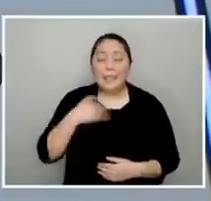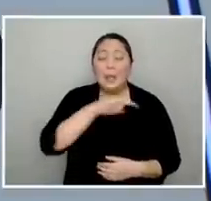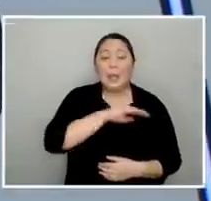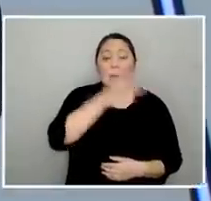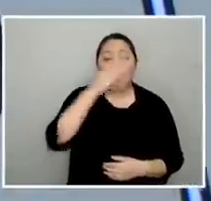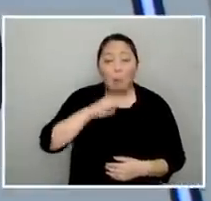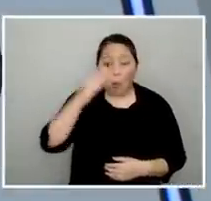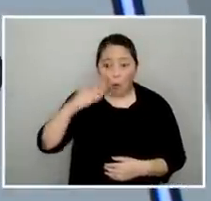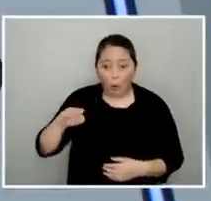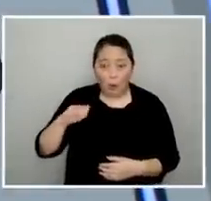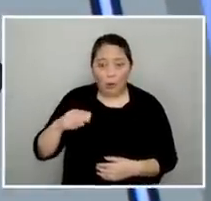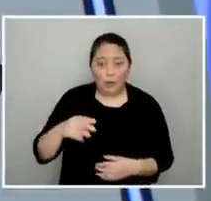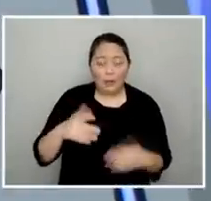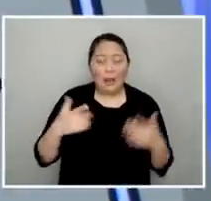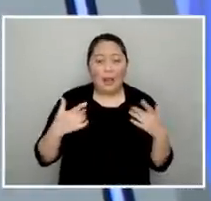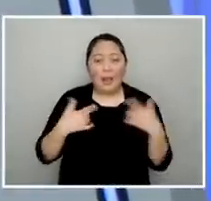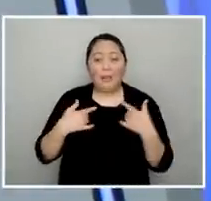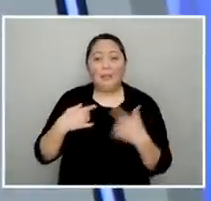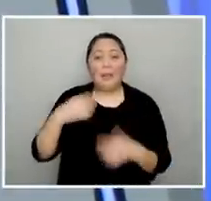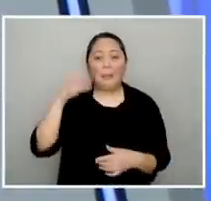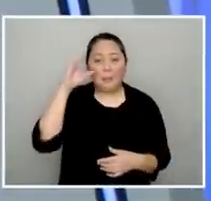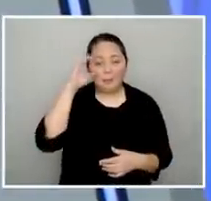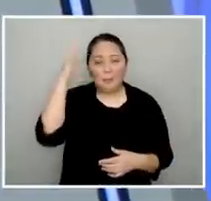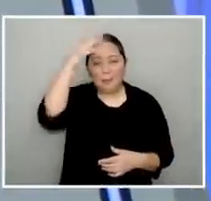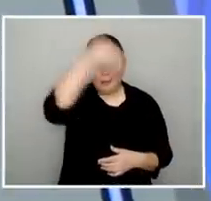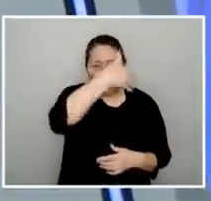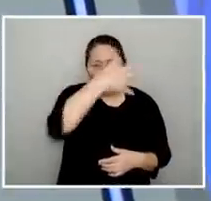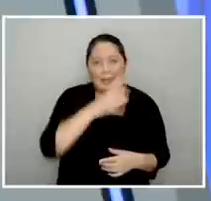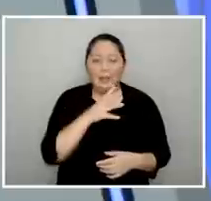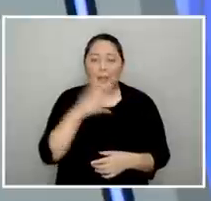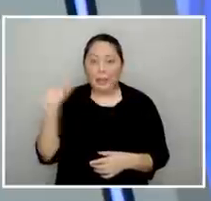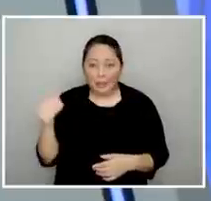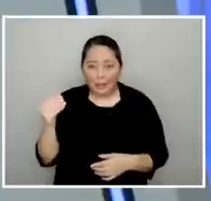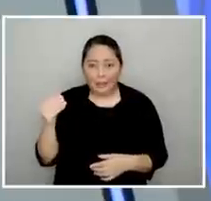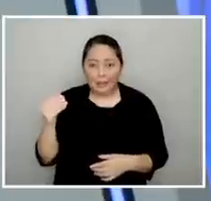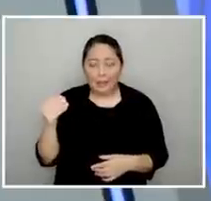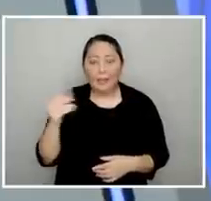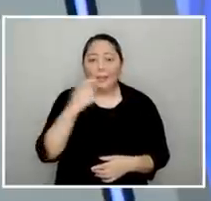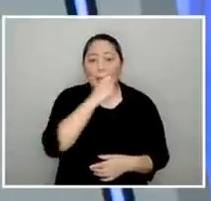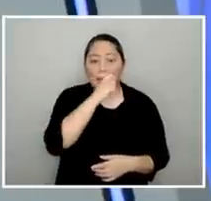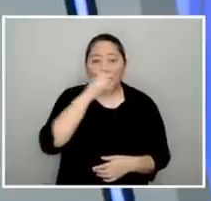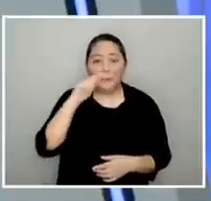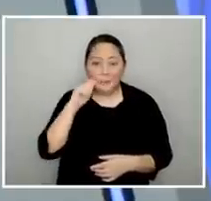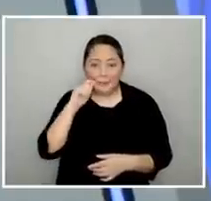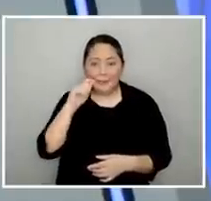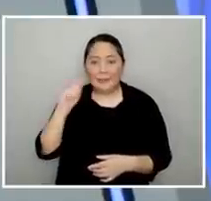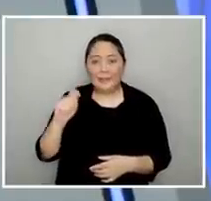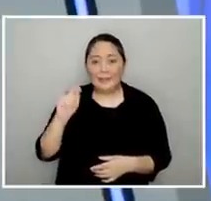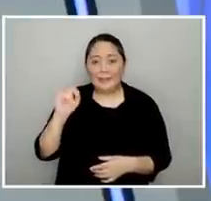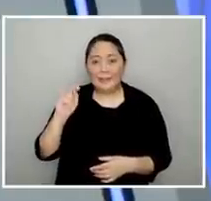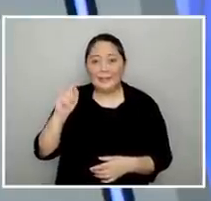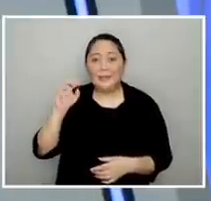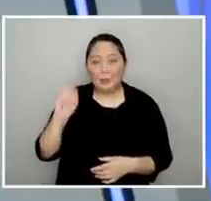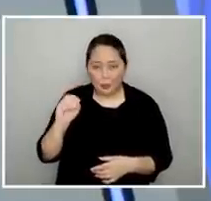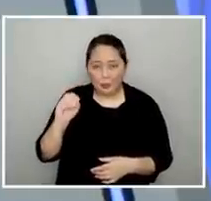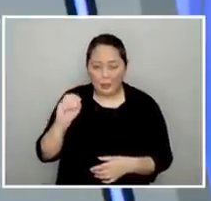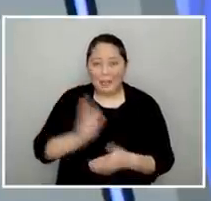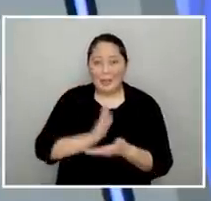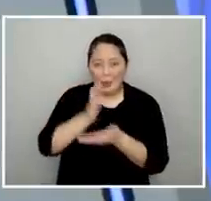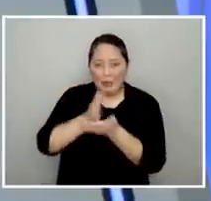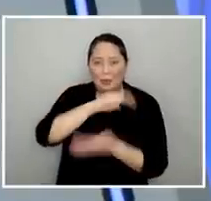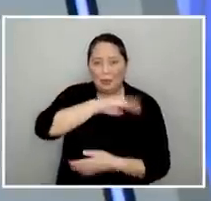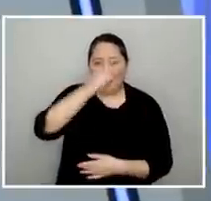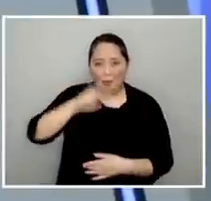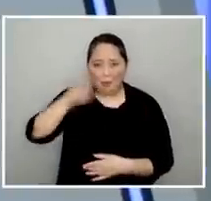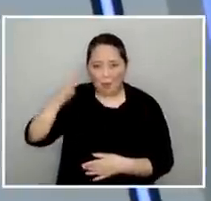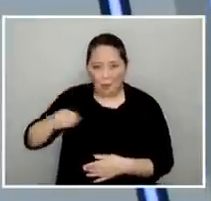candidate Senador Ping Lacson at katandem na si Senate President Tito Soto. Tutol si Lacson sa pagpapatigil sa pamimigay